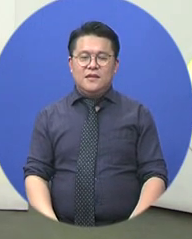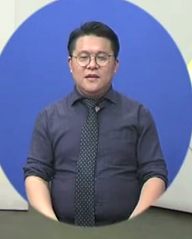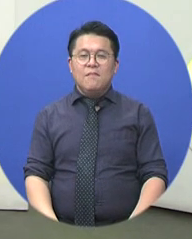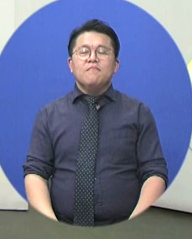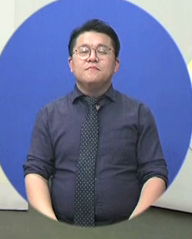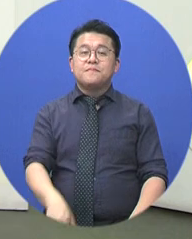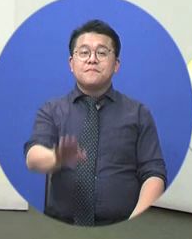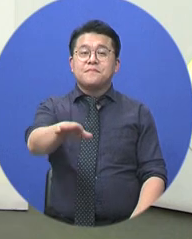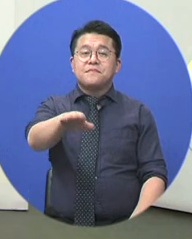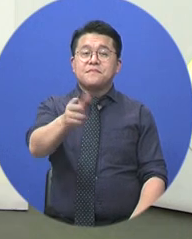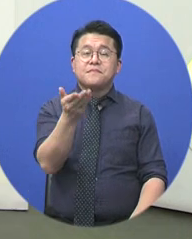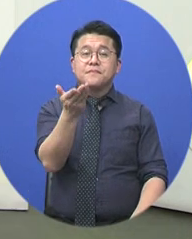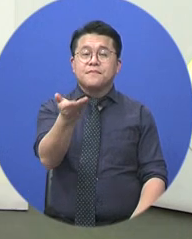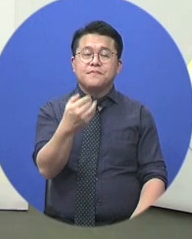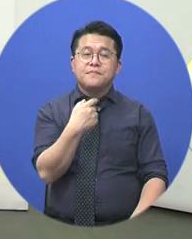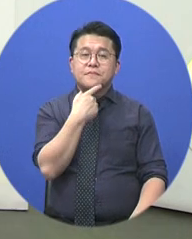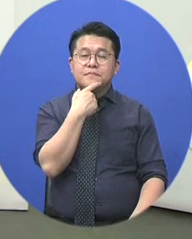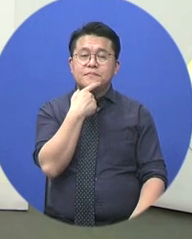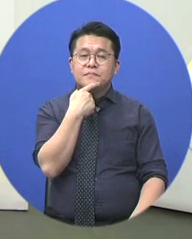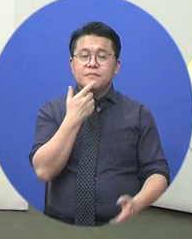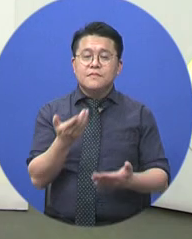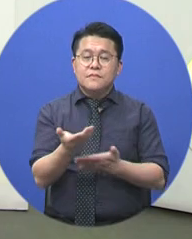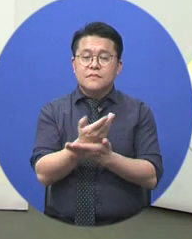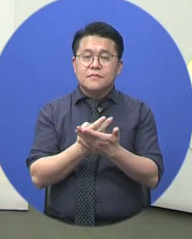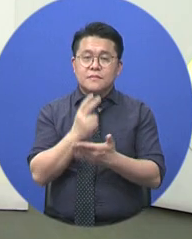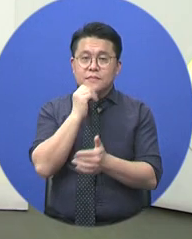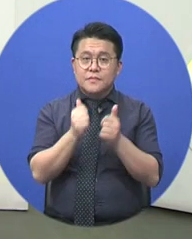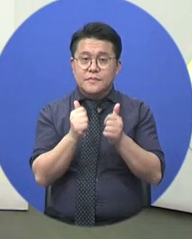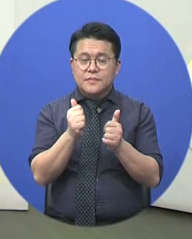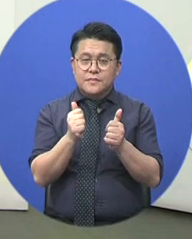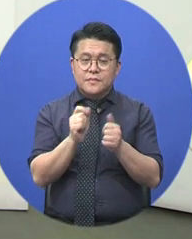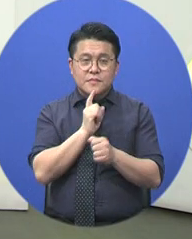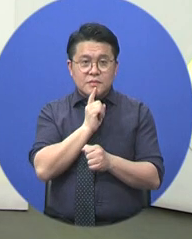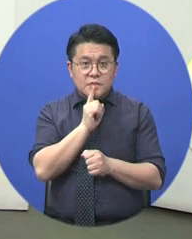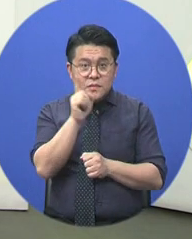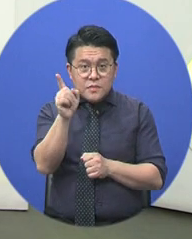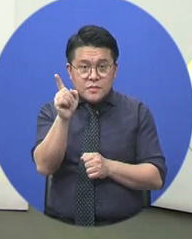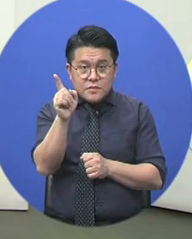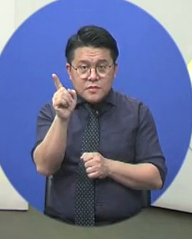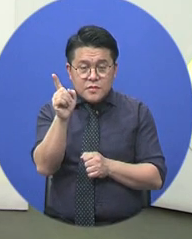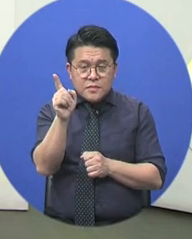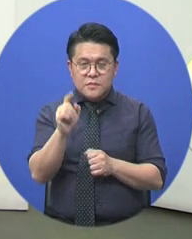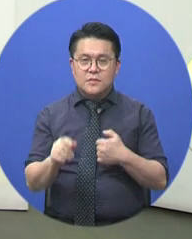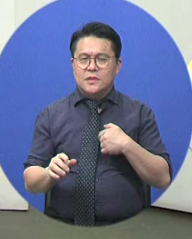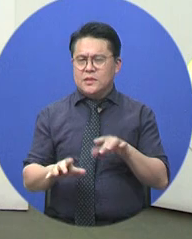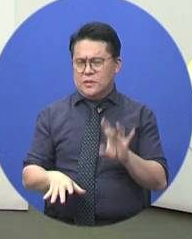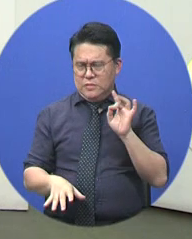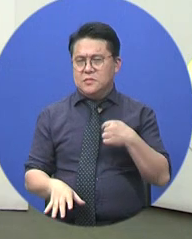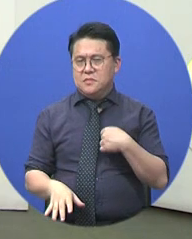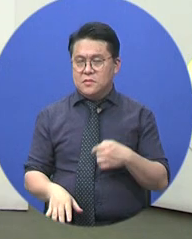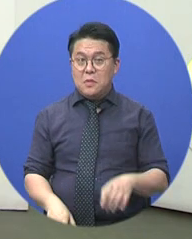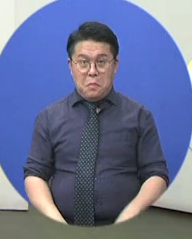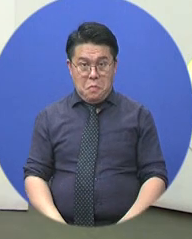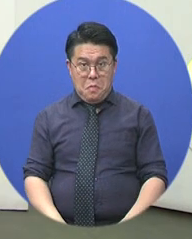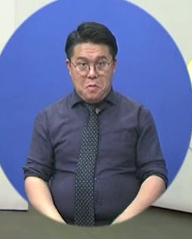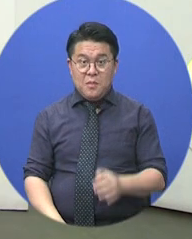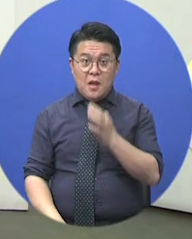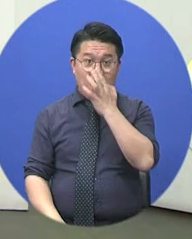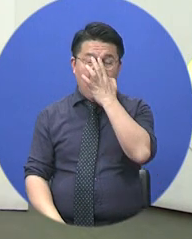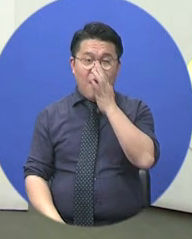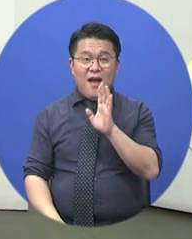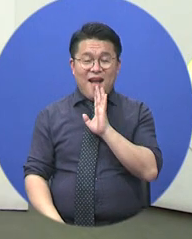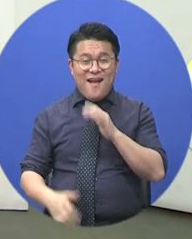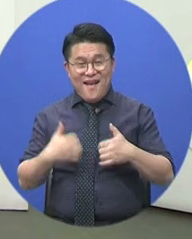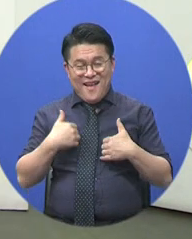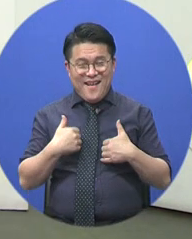우리 아버님. 예, 예. 나눔 노래자랑 이 신청을 오늘 처음 했어요. 오늘 처음 하신 거예요. 예.